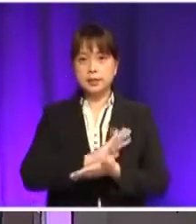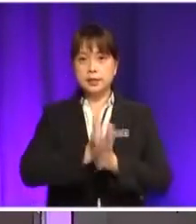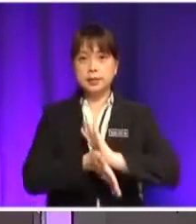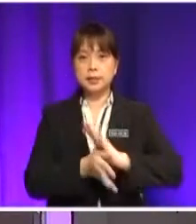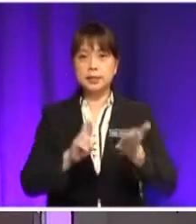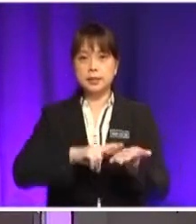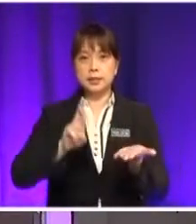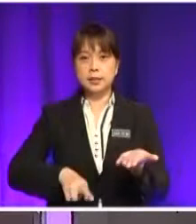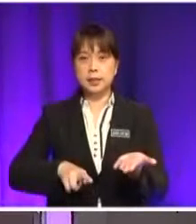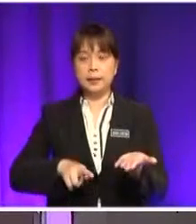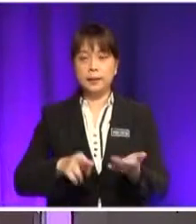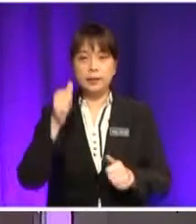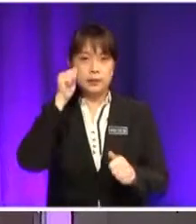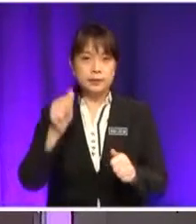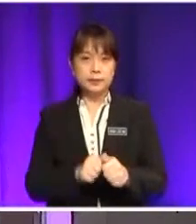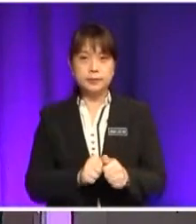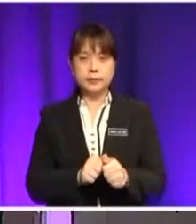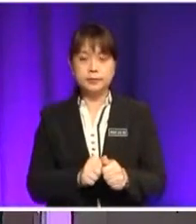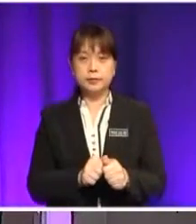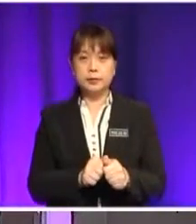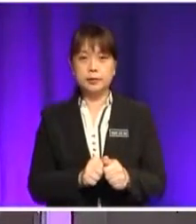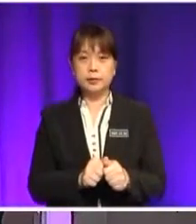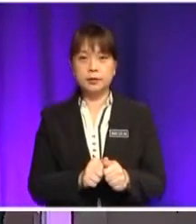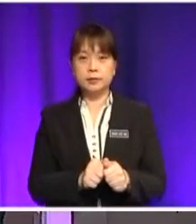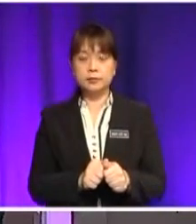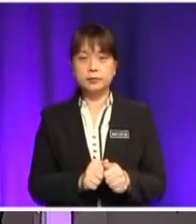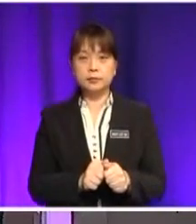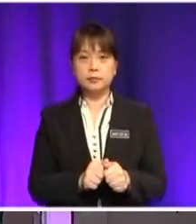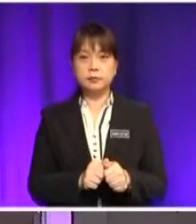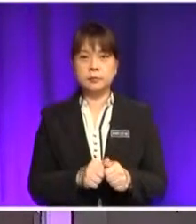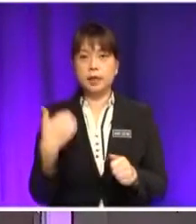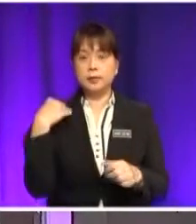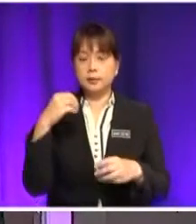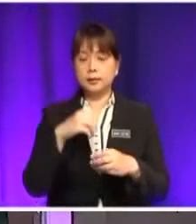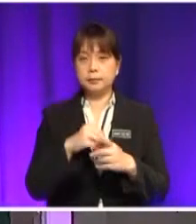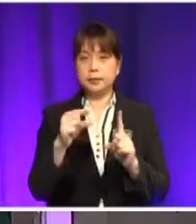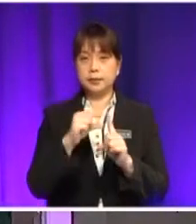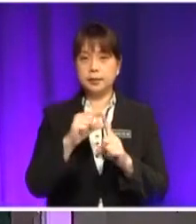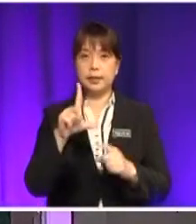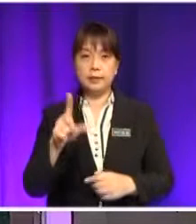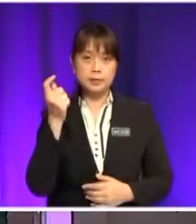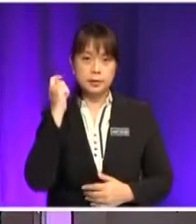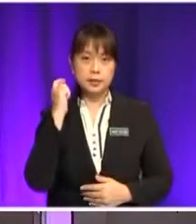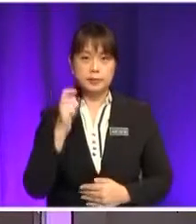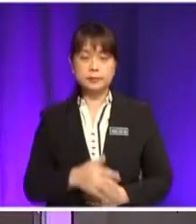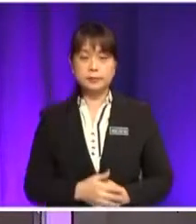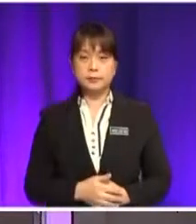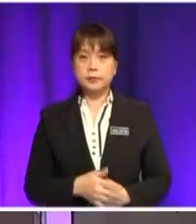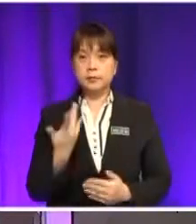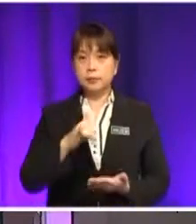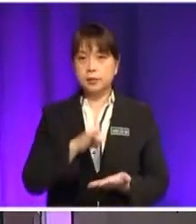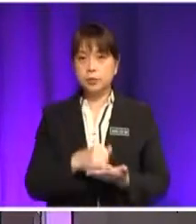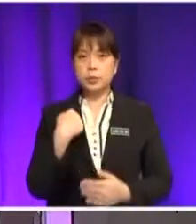rendah dan ingat perkataan L2 tadi dan juga hari ini kita belajar mengenai